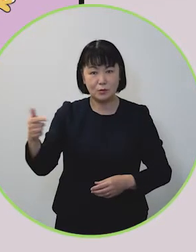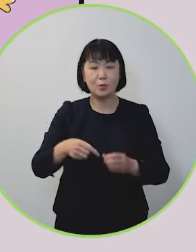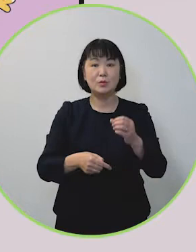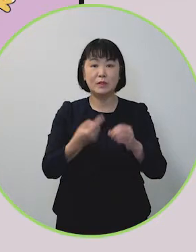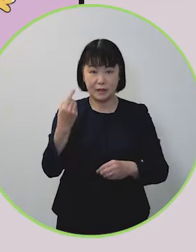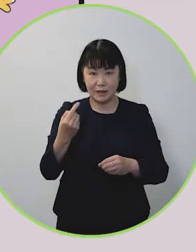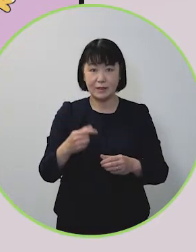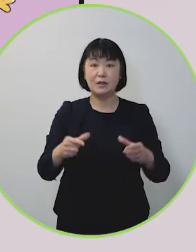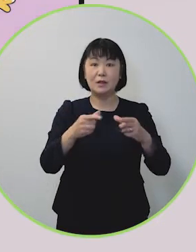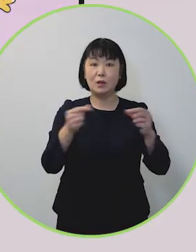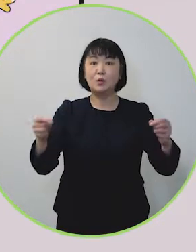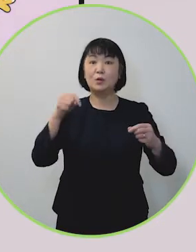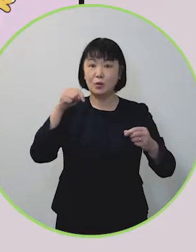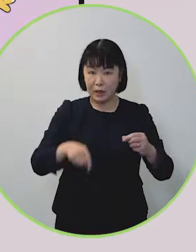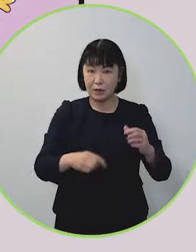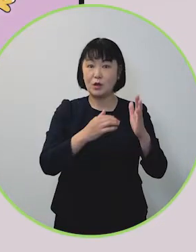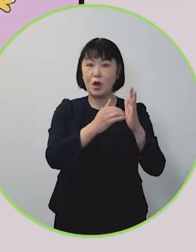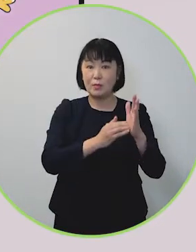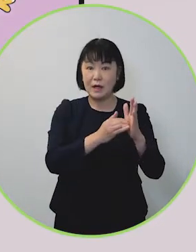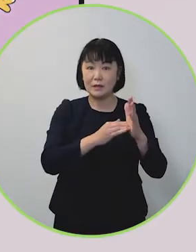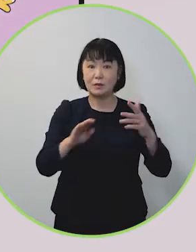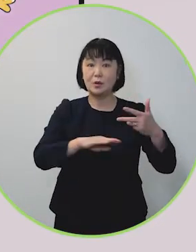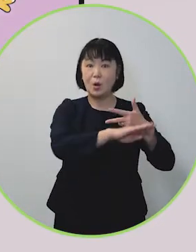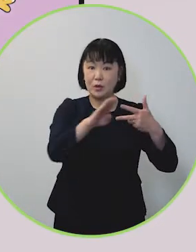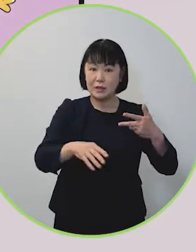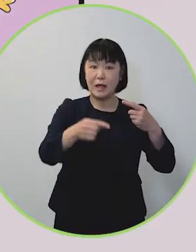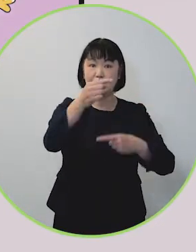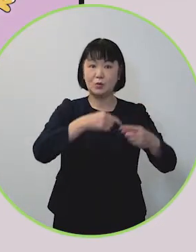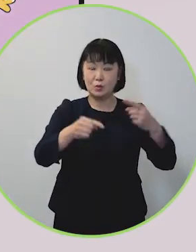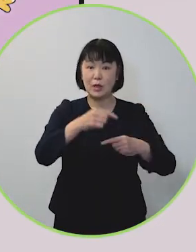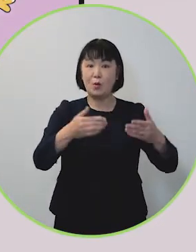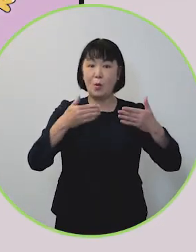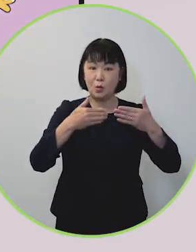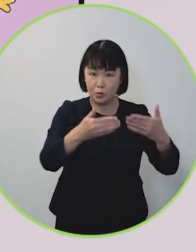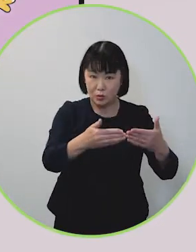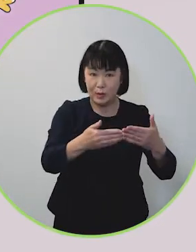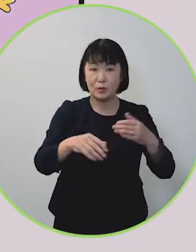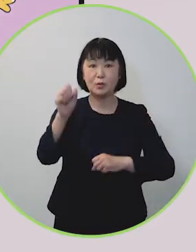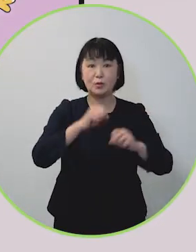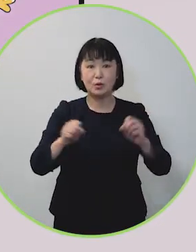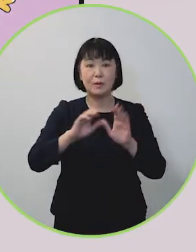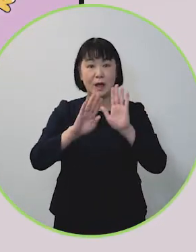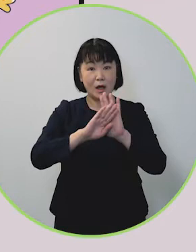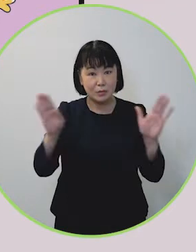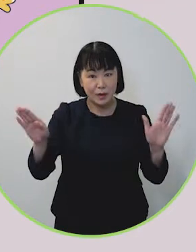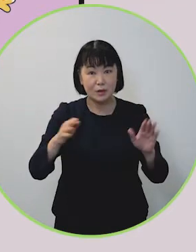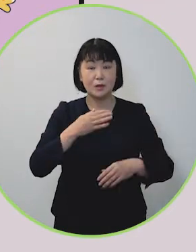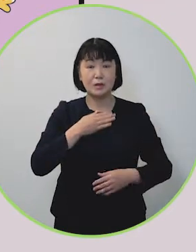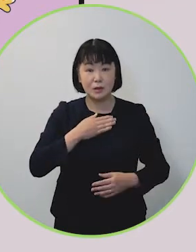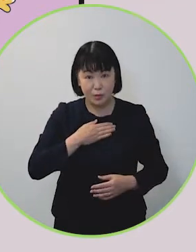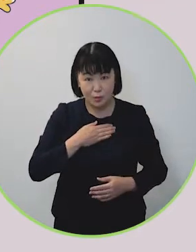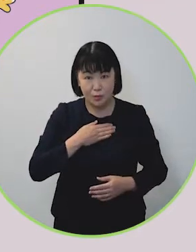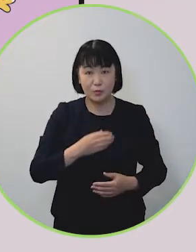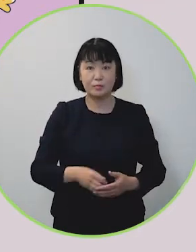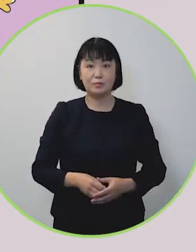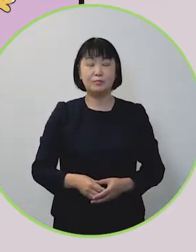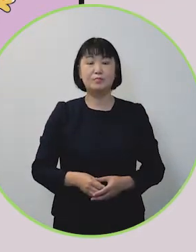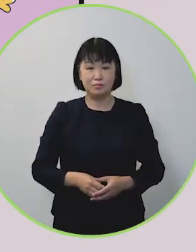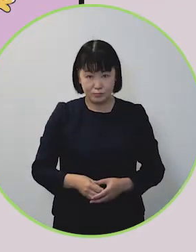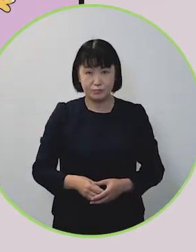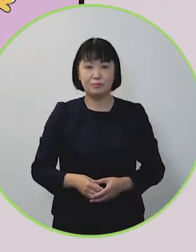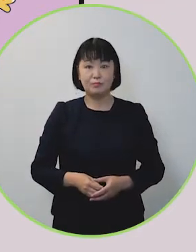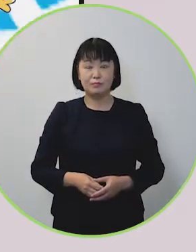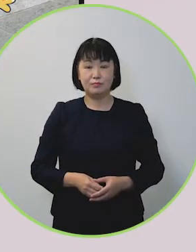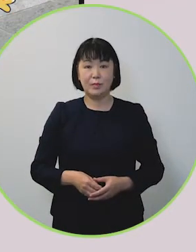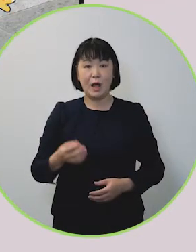に国内におけるプラスチックの資源循環を進める取り組みが始まっているのは知ってるああ